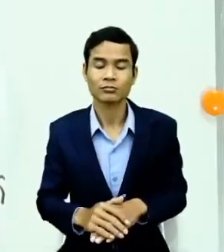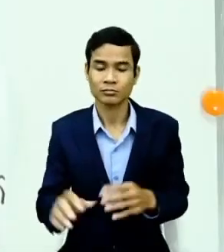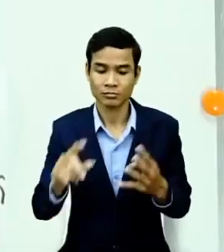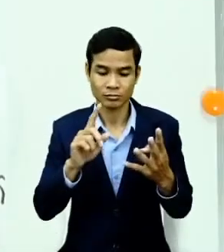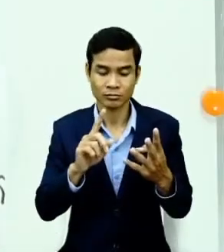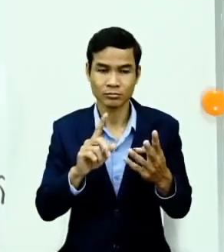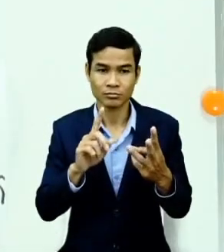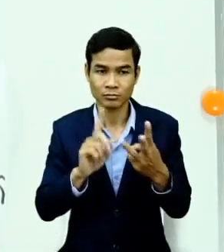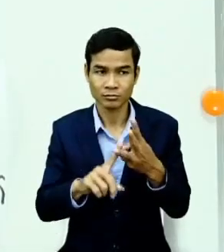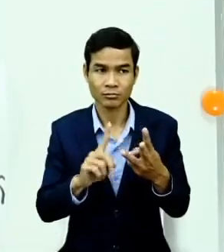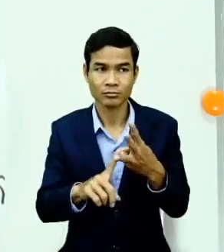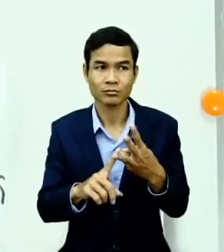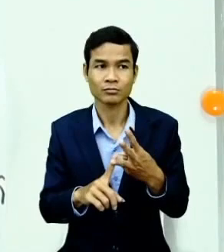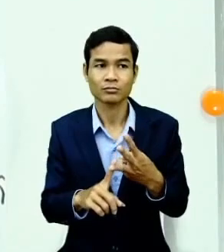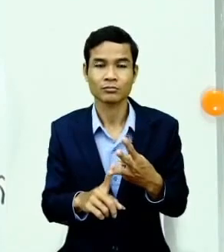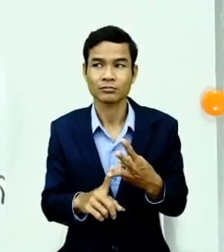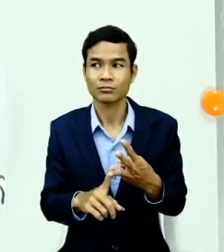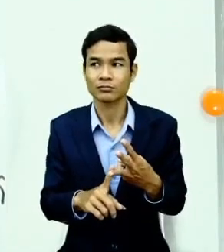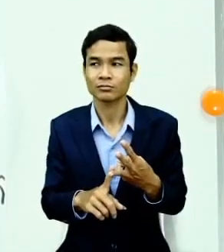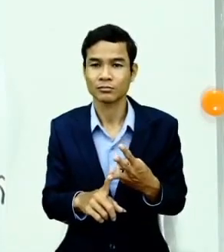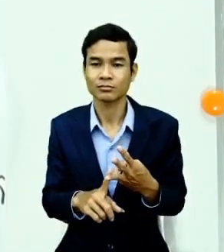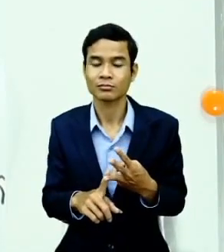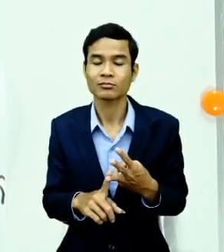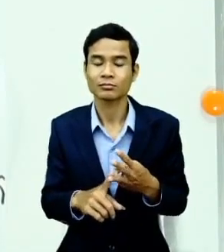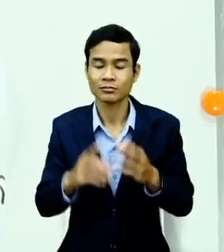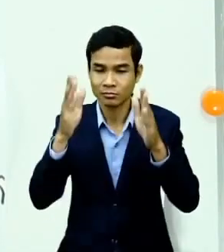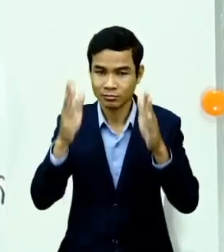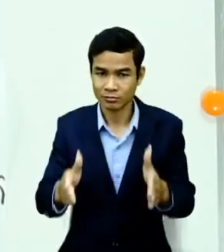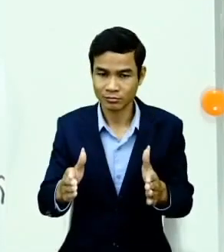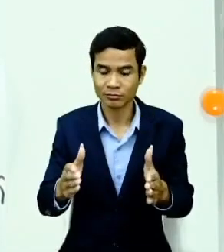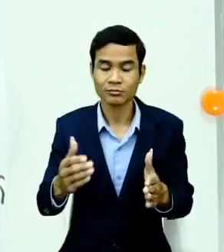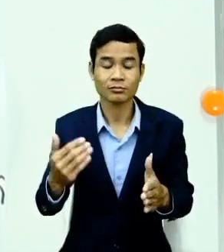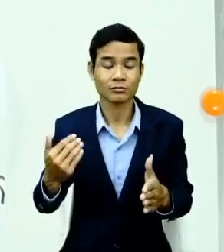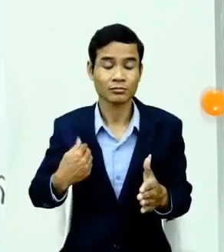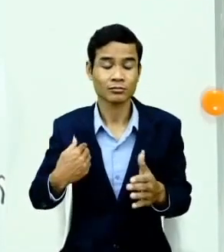bốn ô chì sạch bấy nè miền phía đặc